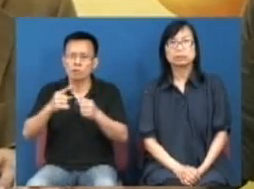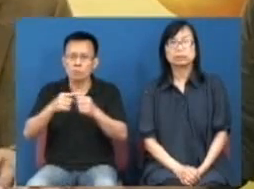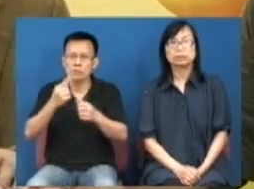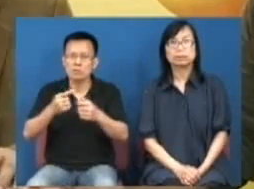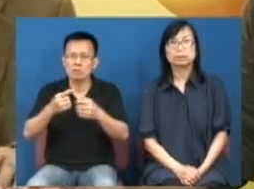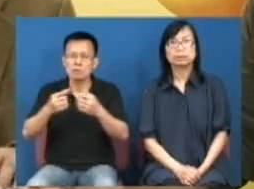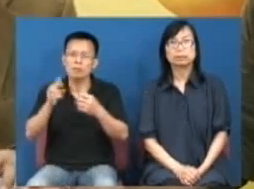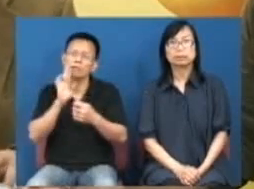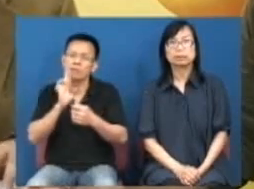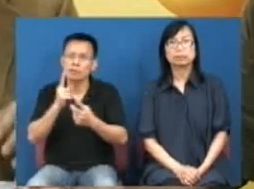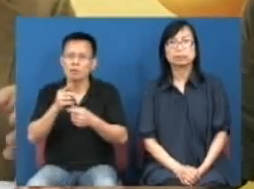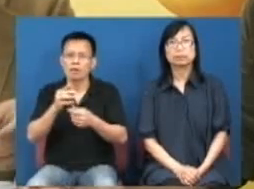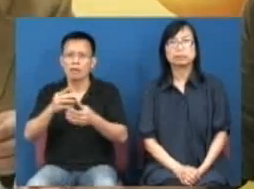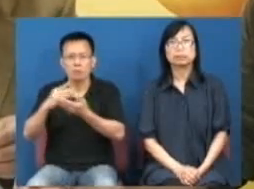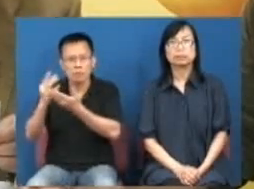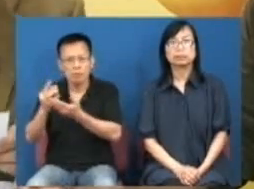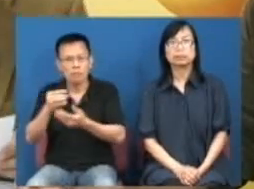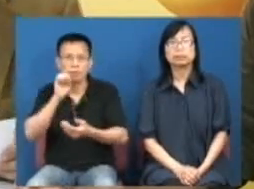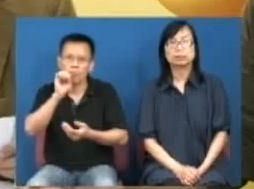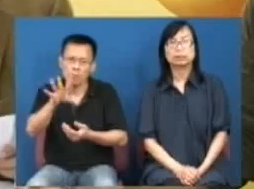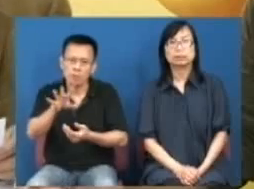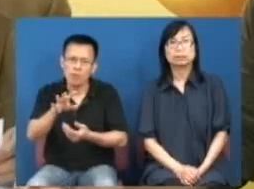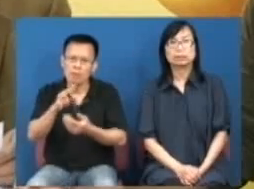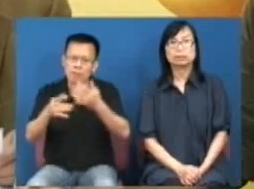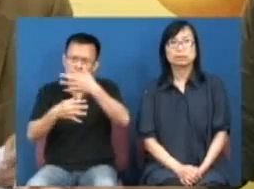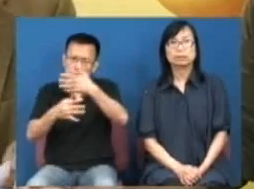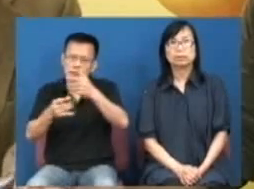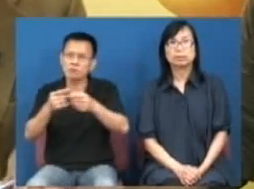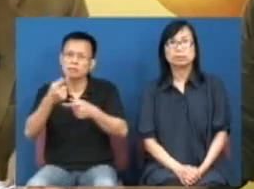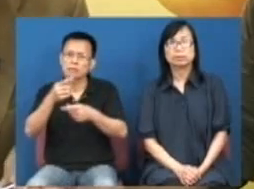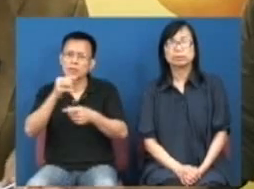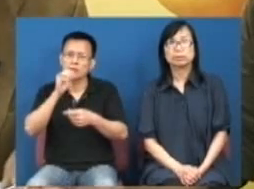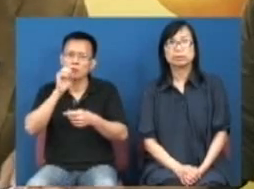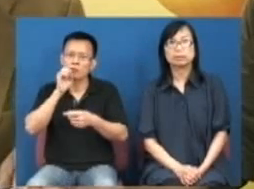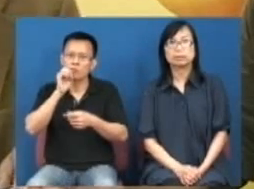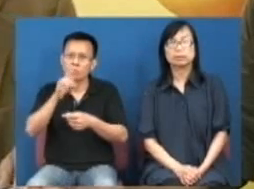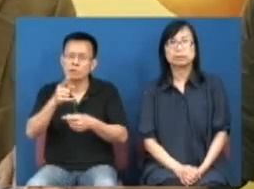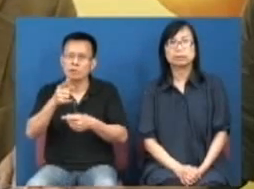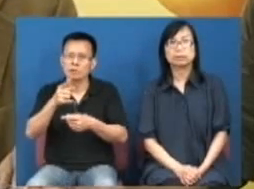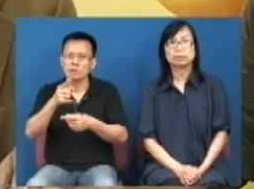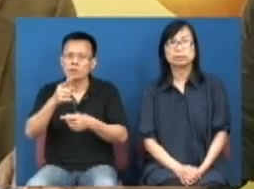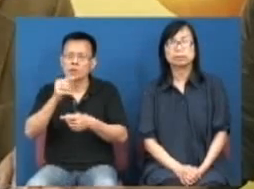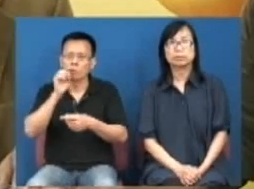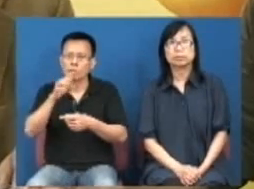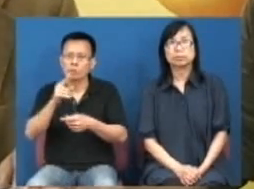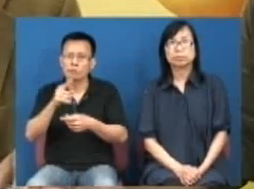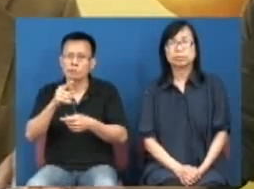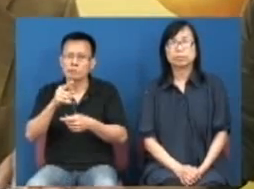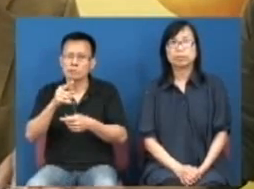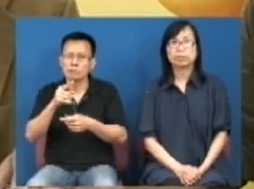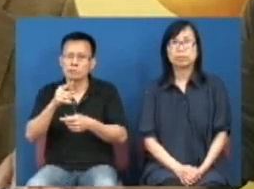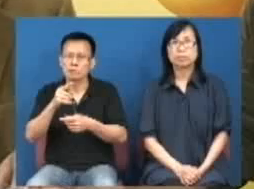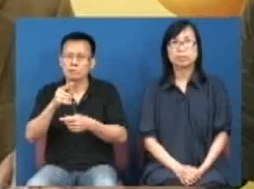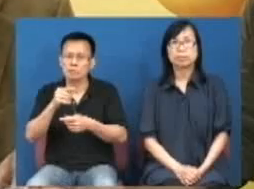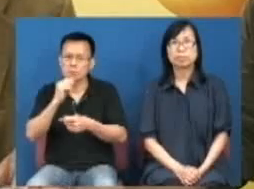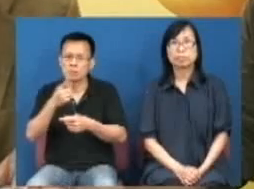嘅。請問幾時候喺個網上嘅言論方面咧，對啲候選嘅係情況咧，出現過啲